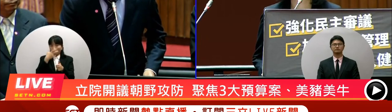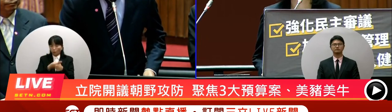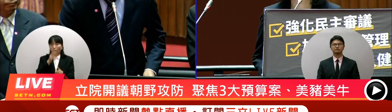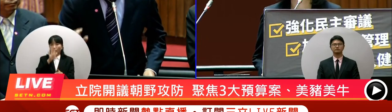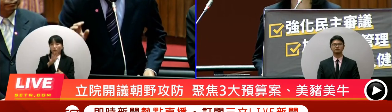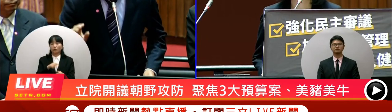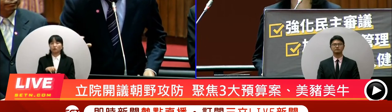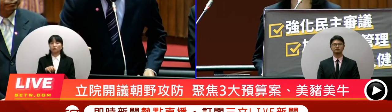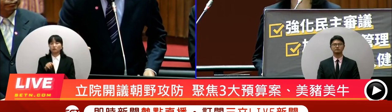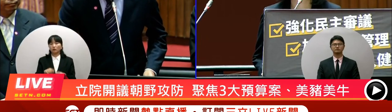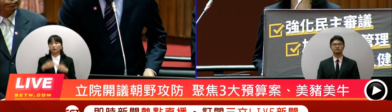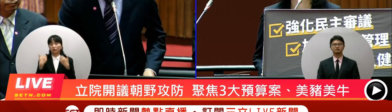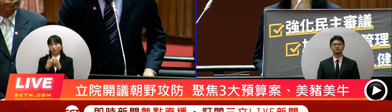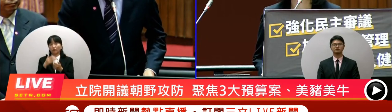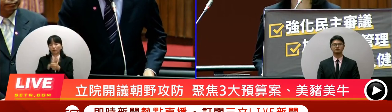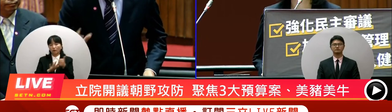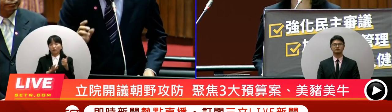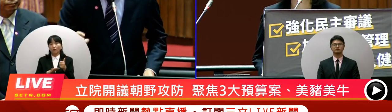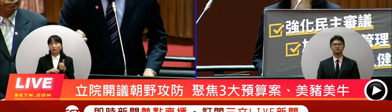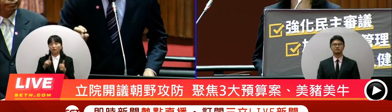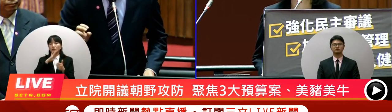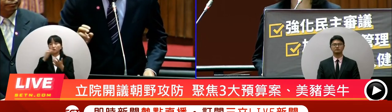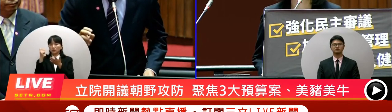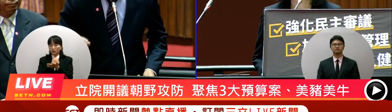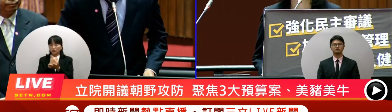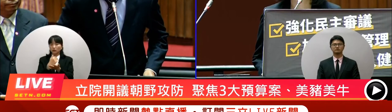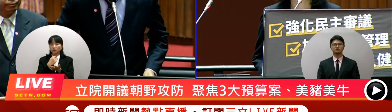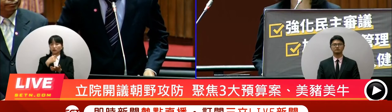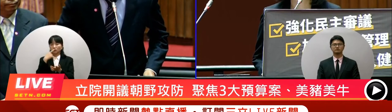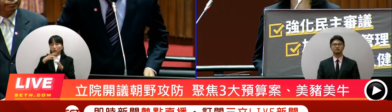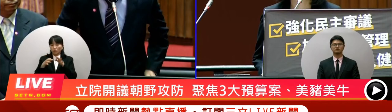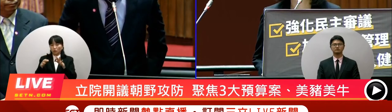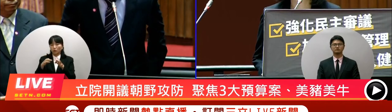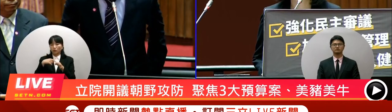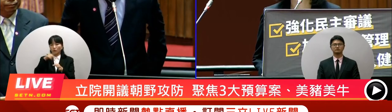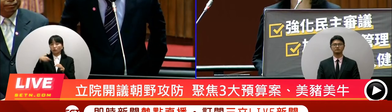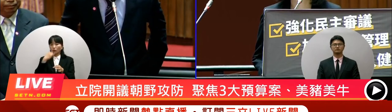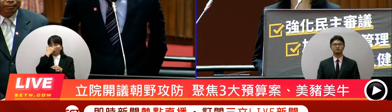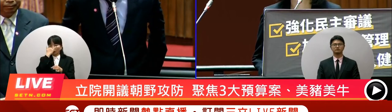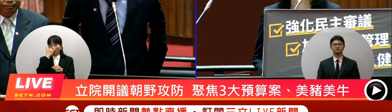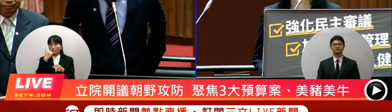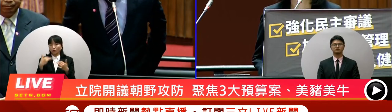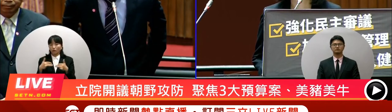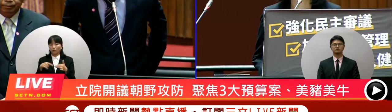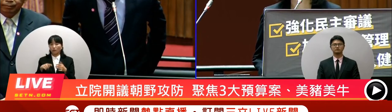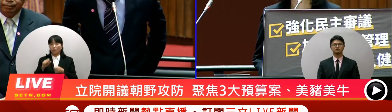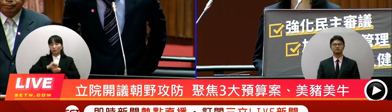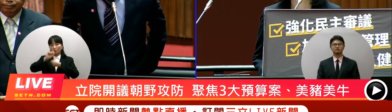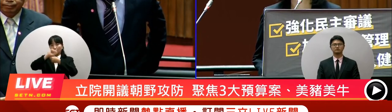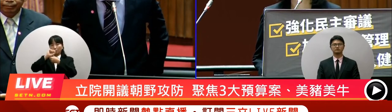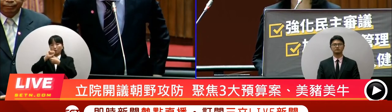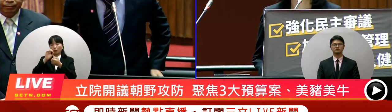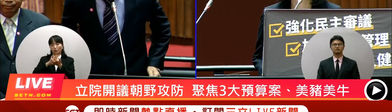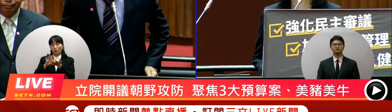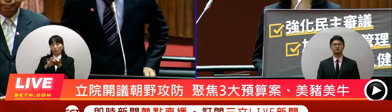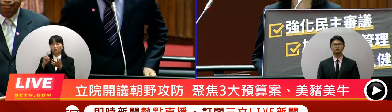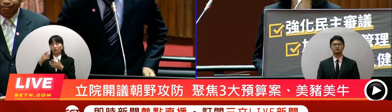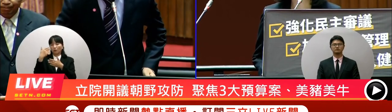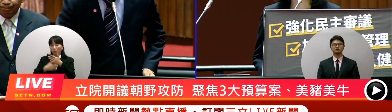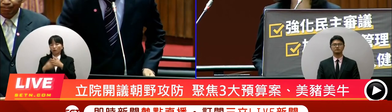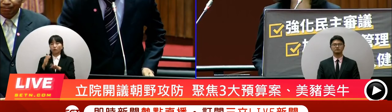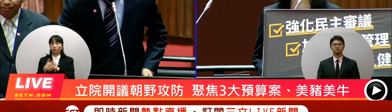其实反而让进口的这个猪肉的部分会增加而不会减少。